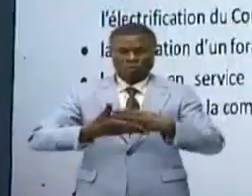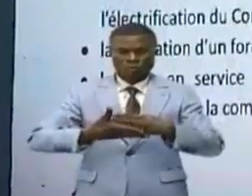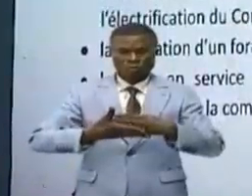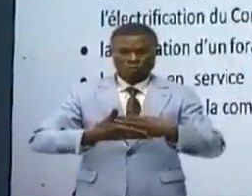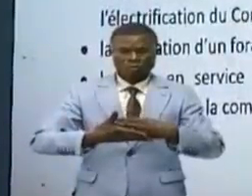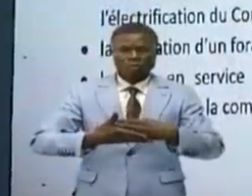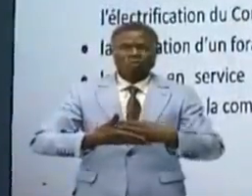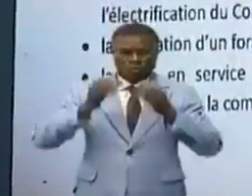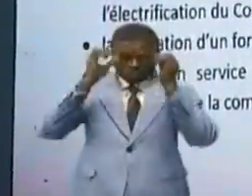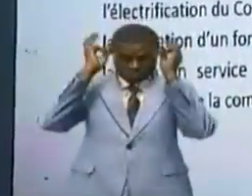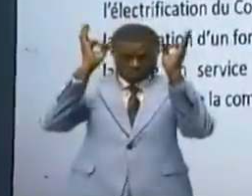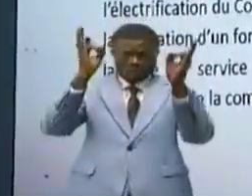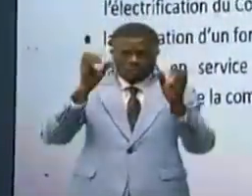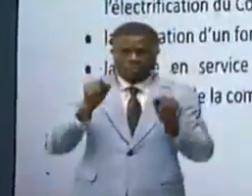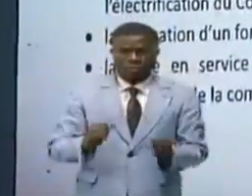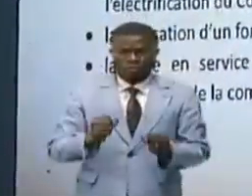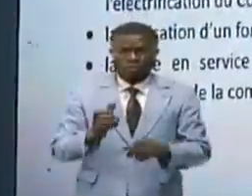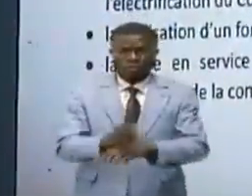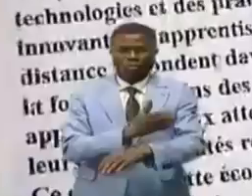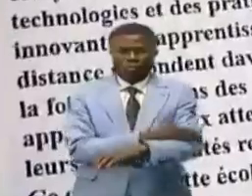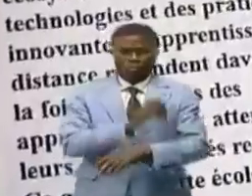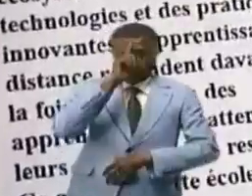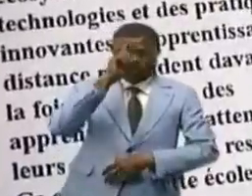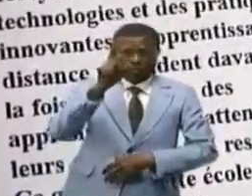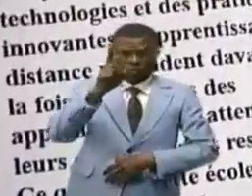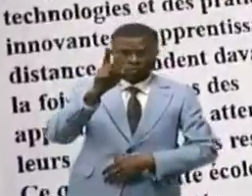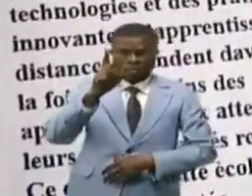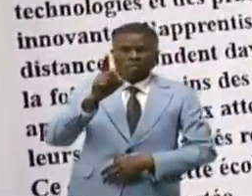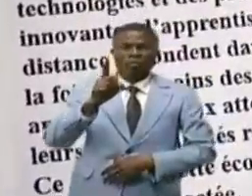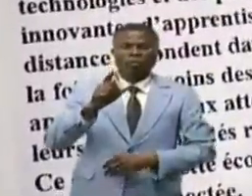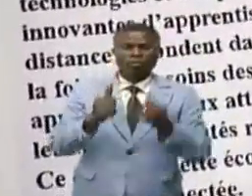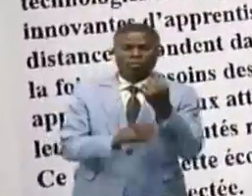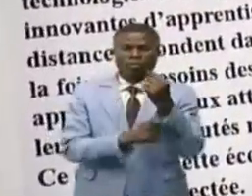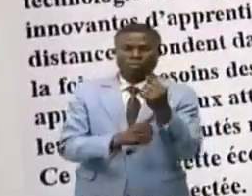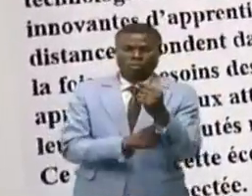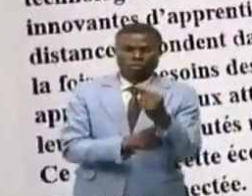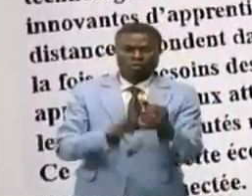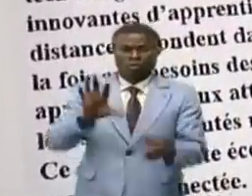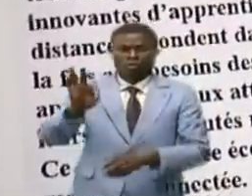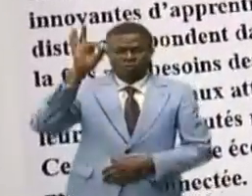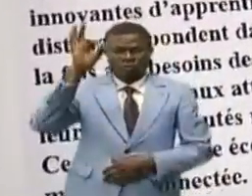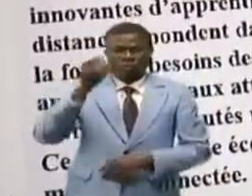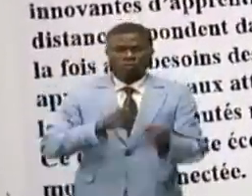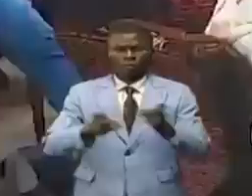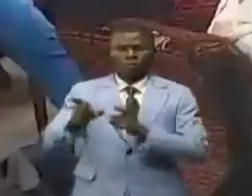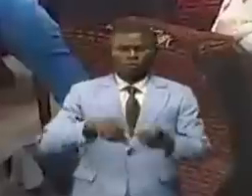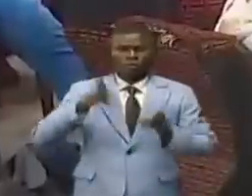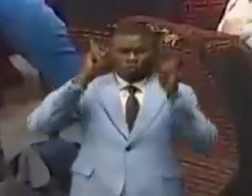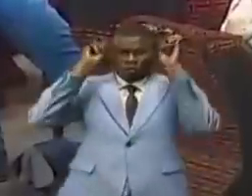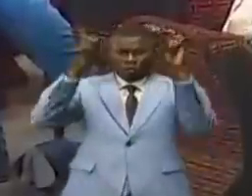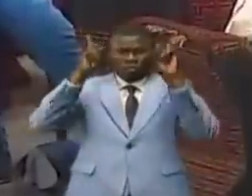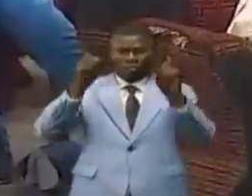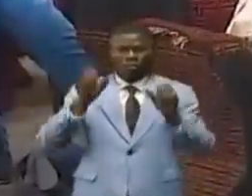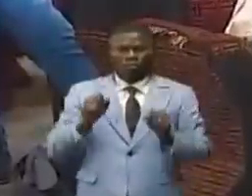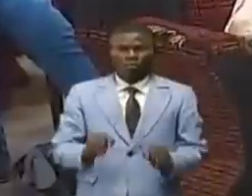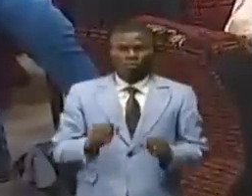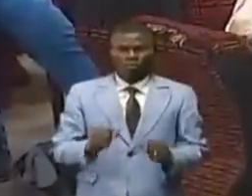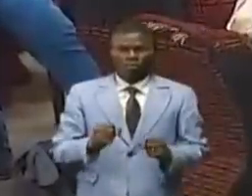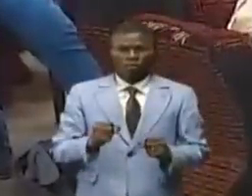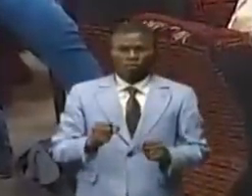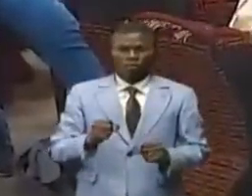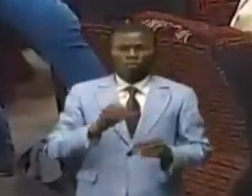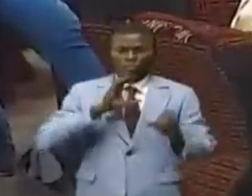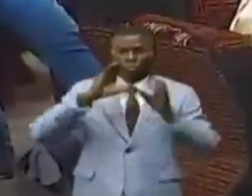durable face à l'avancée de l'intelligence artificielle soit pour une orientation pédagogique efficace la